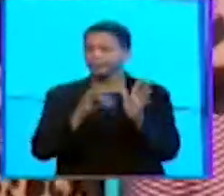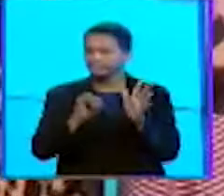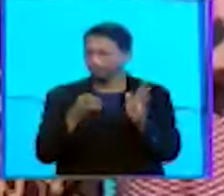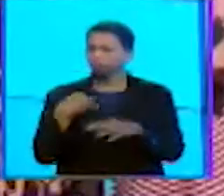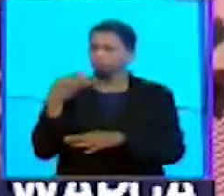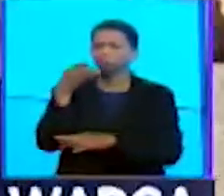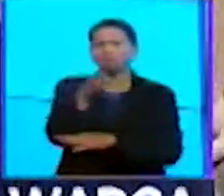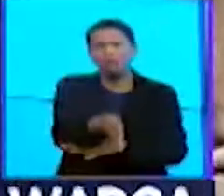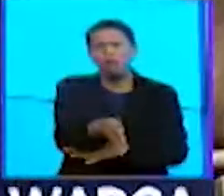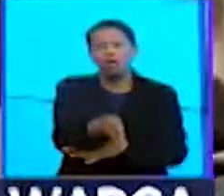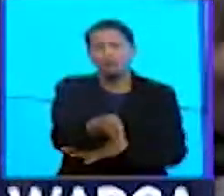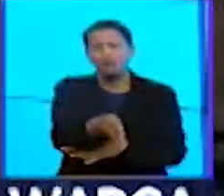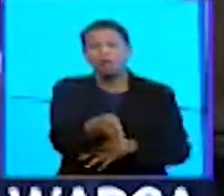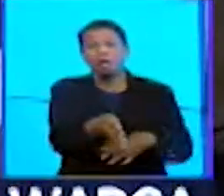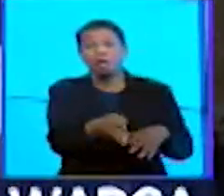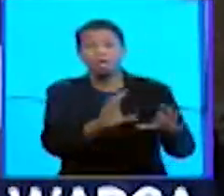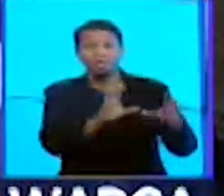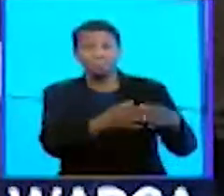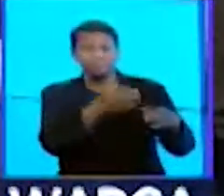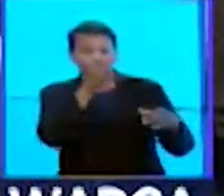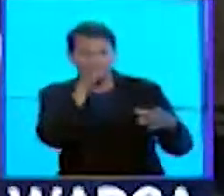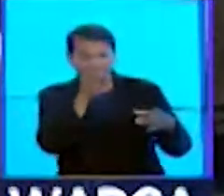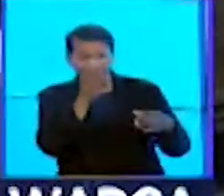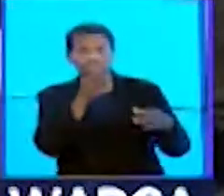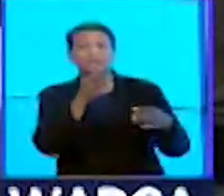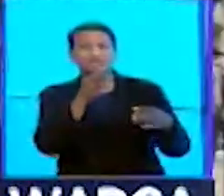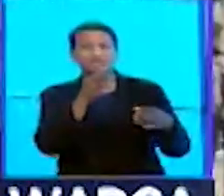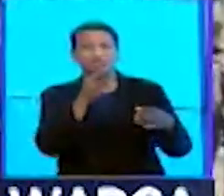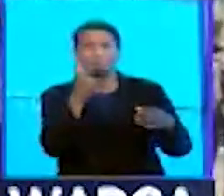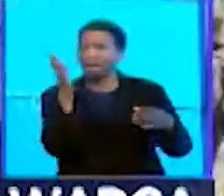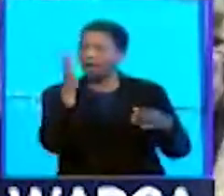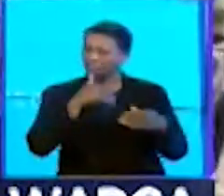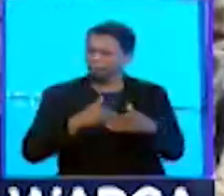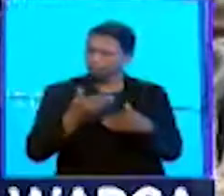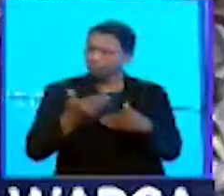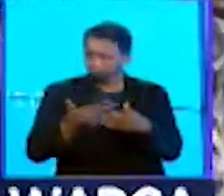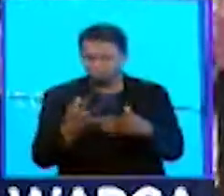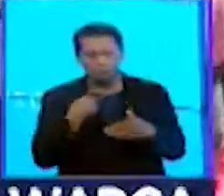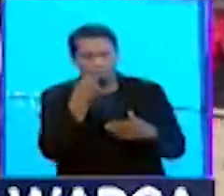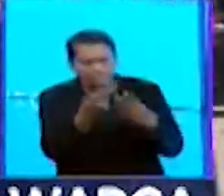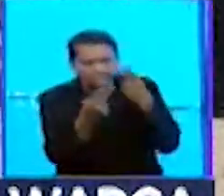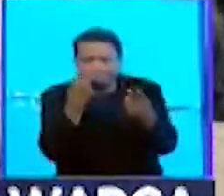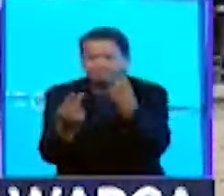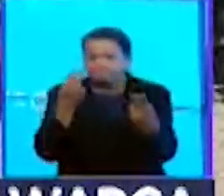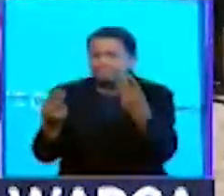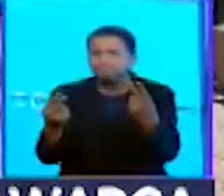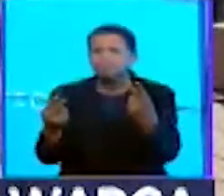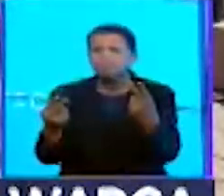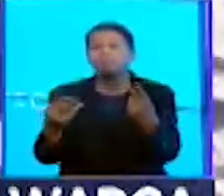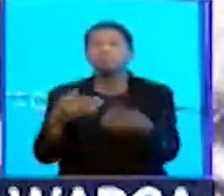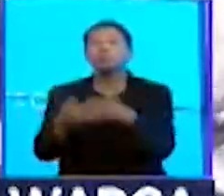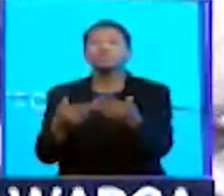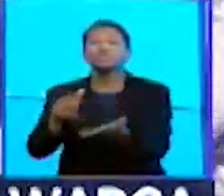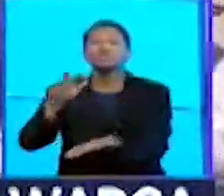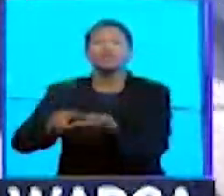petugas gabungan TNI dan Polri terus bersiaga guna menertibkan warga yang hendak melakukan validasi bantuan BPOM kini